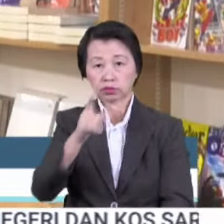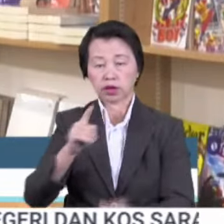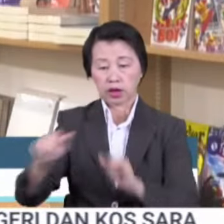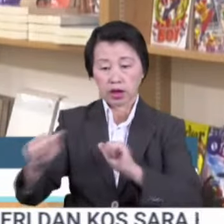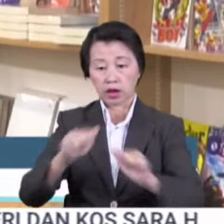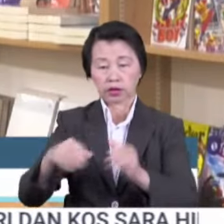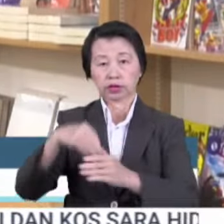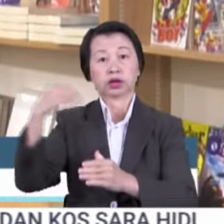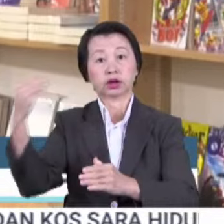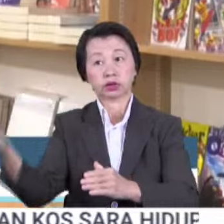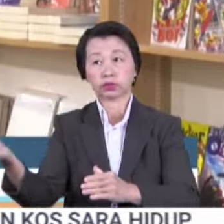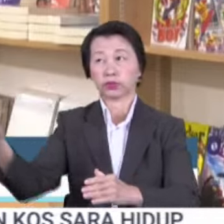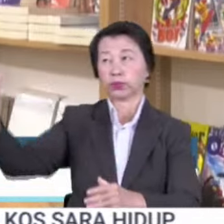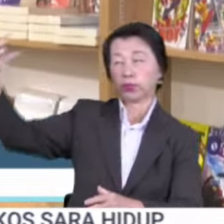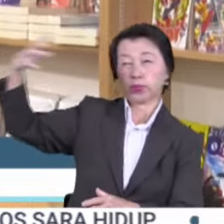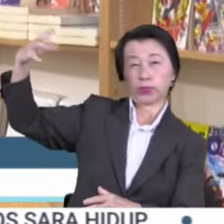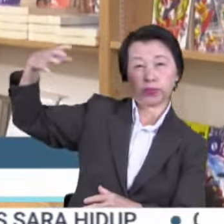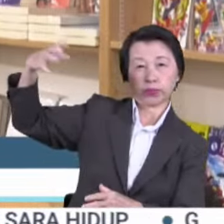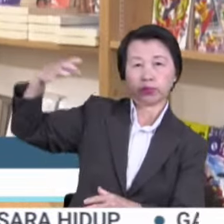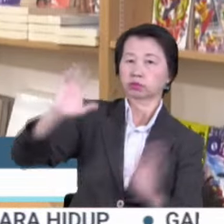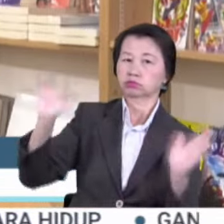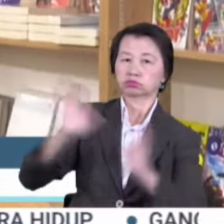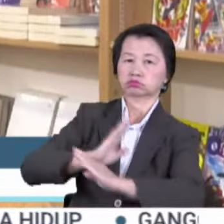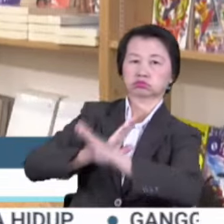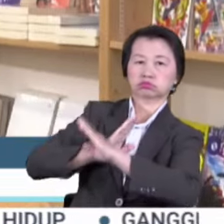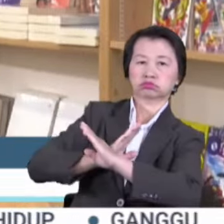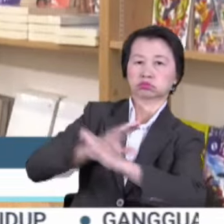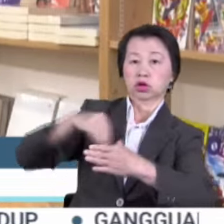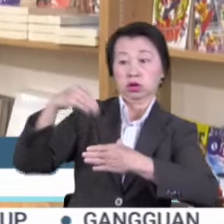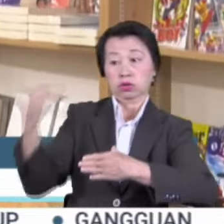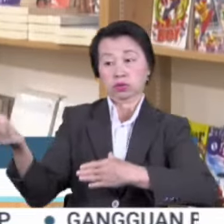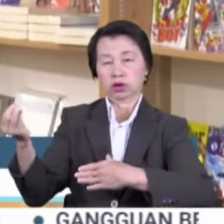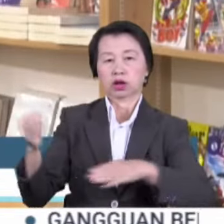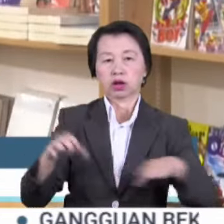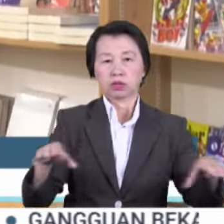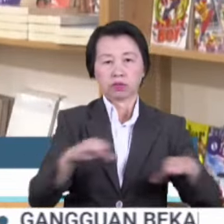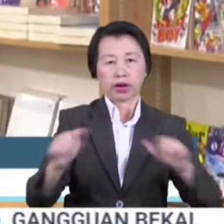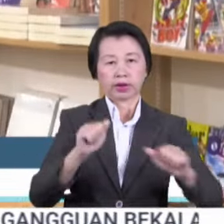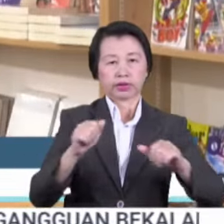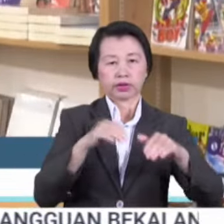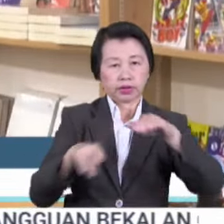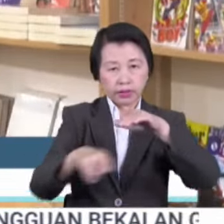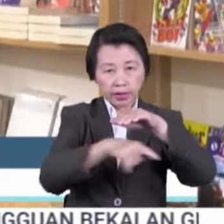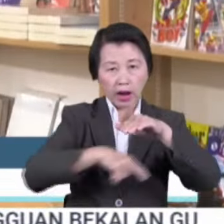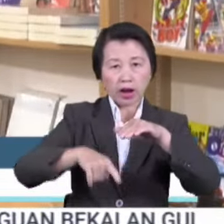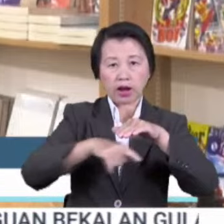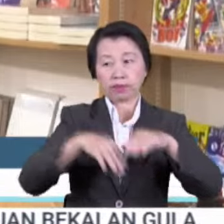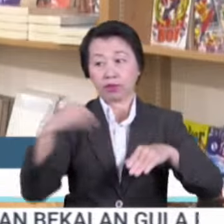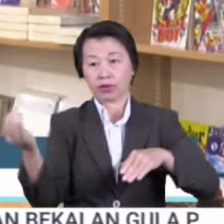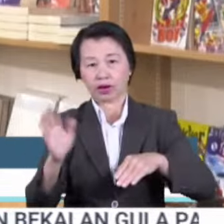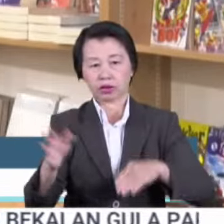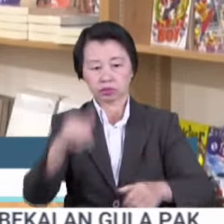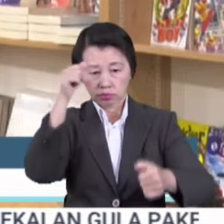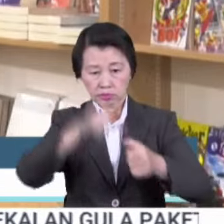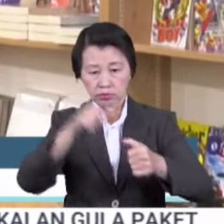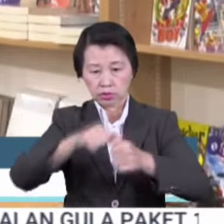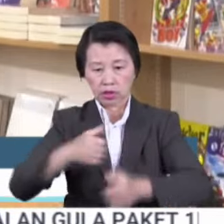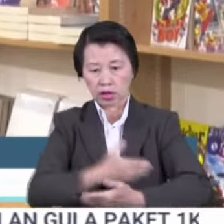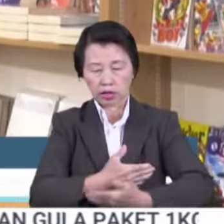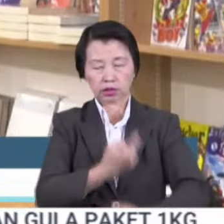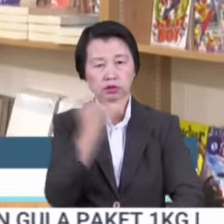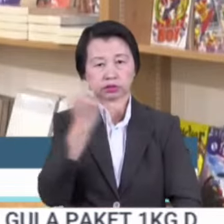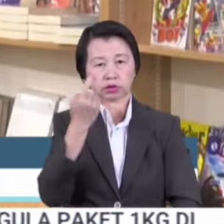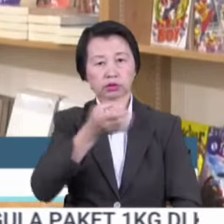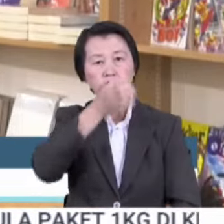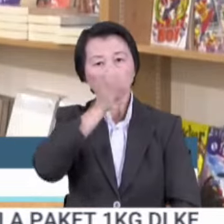dalam keadaan yang panas sekarang kita di dalam dan pastikan memberi ingatan kepada anak-anak untuk kerap minum